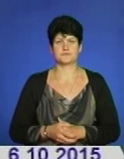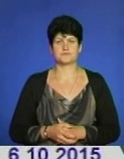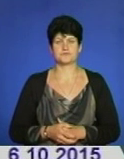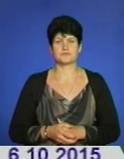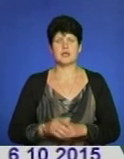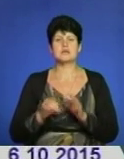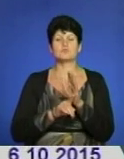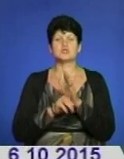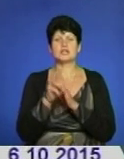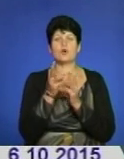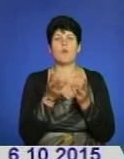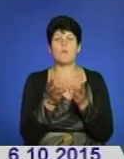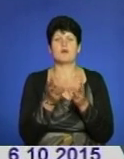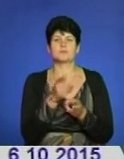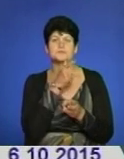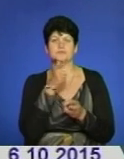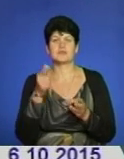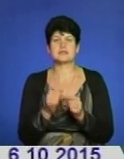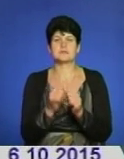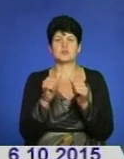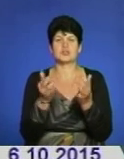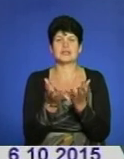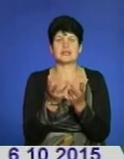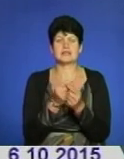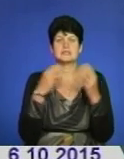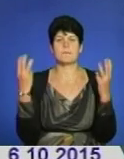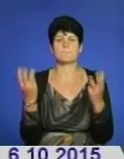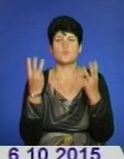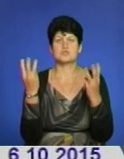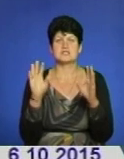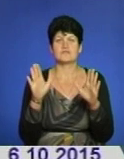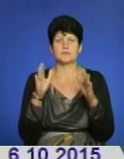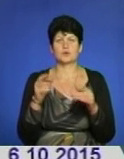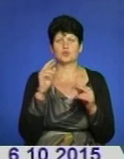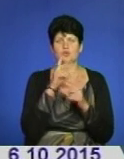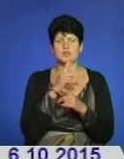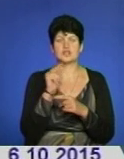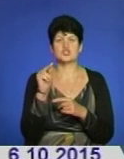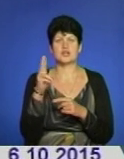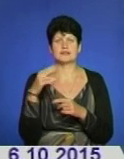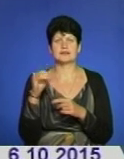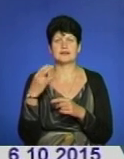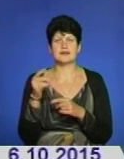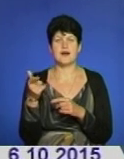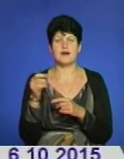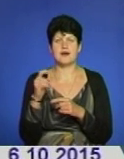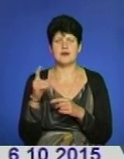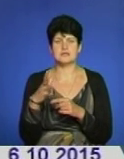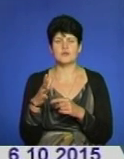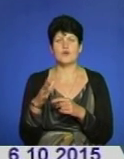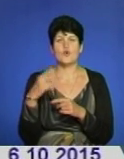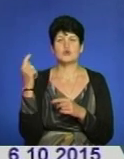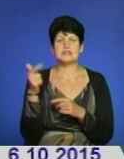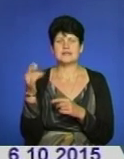З початком опалювального сезону зростає кількість пожеж і випадків отруєння чадним газом. У Гусятинському районі з таким отруєнням до